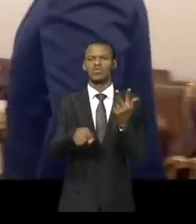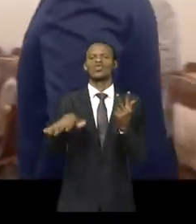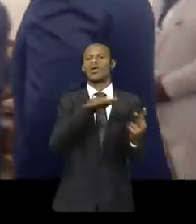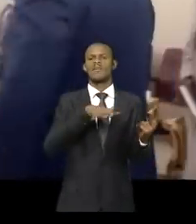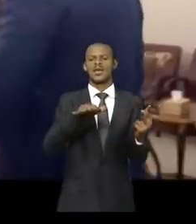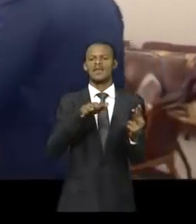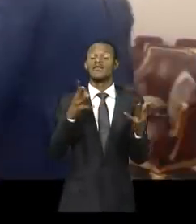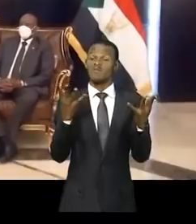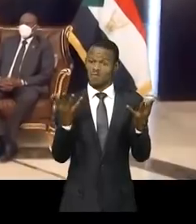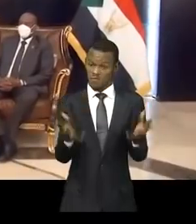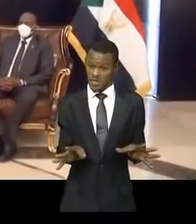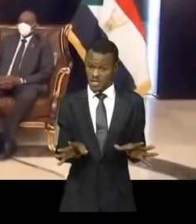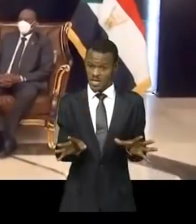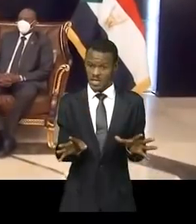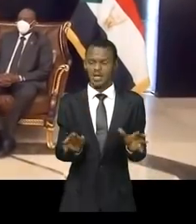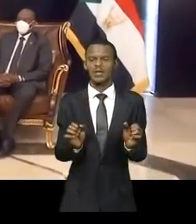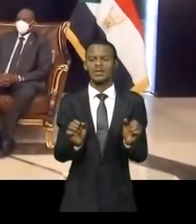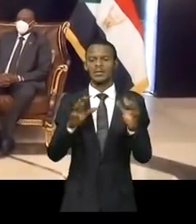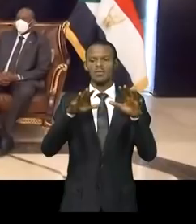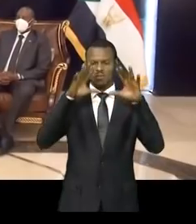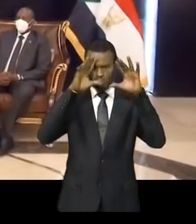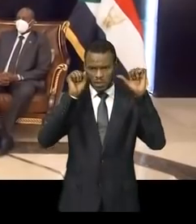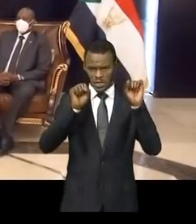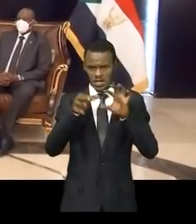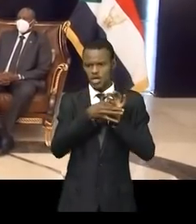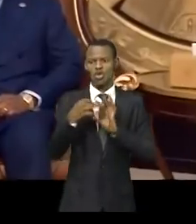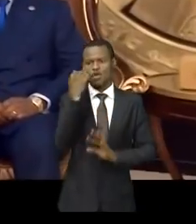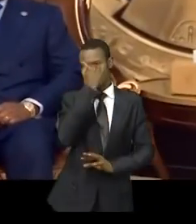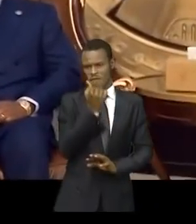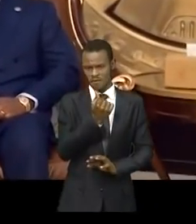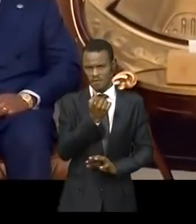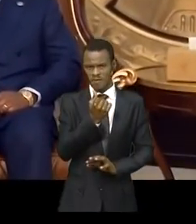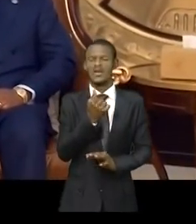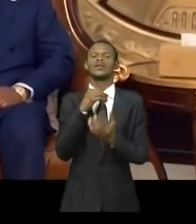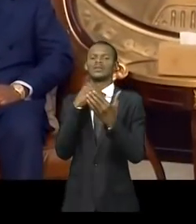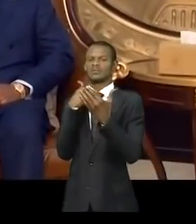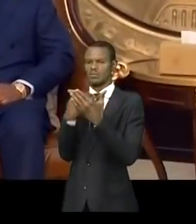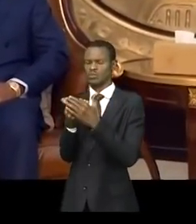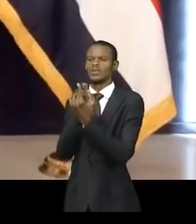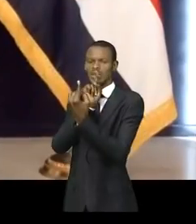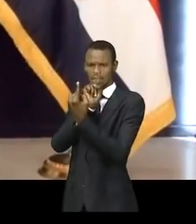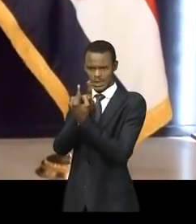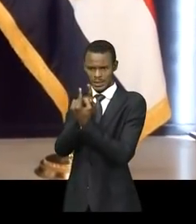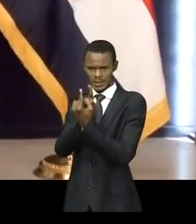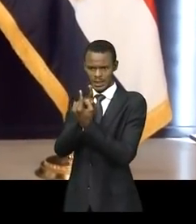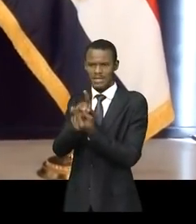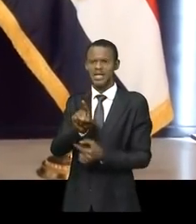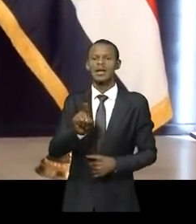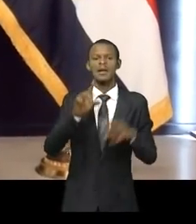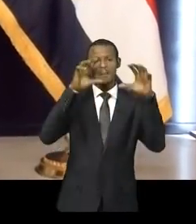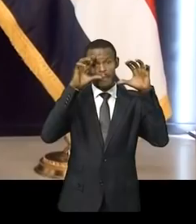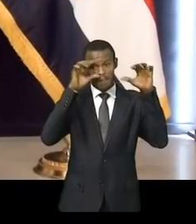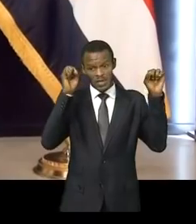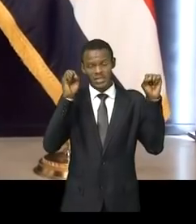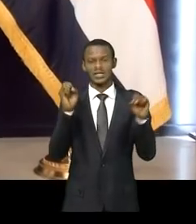que la haute autorité de l'Union africaine, Félix-Antoine Tshisekedi Tshilombo, a rencontré Abdel Al-Fattah, président du